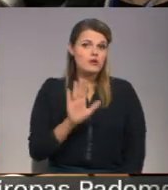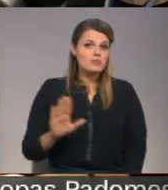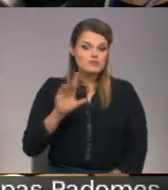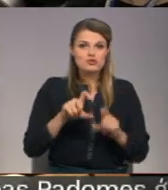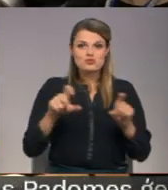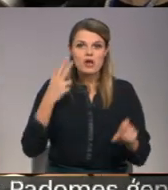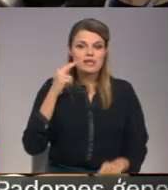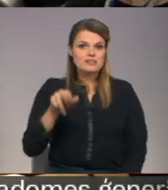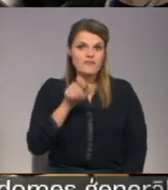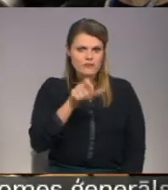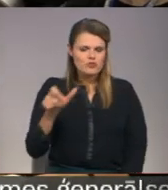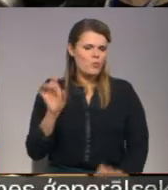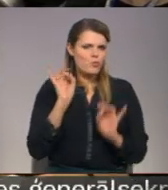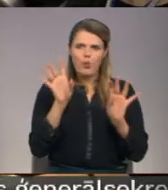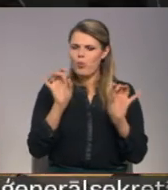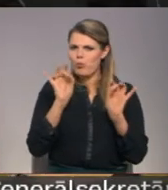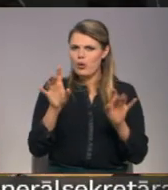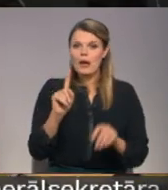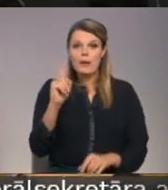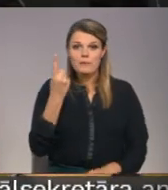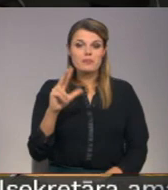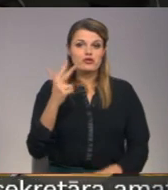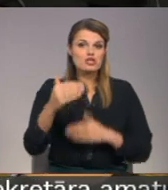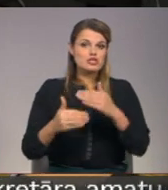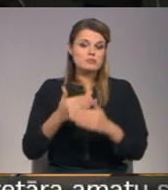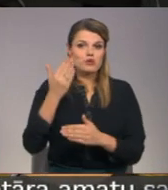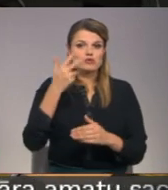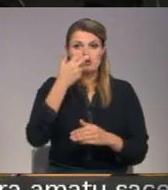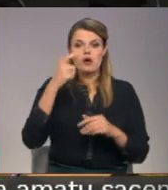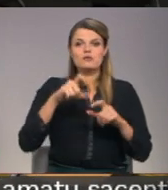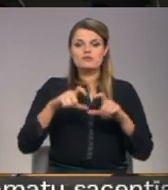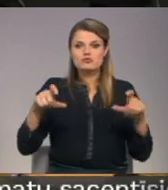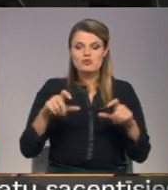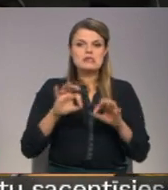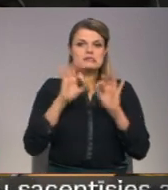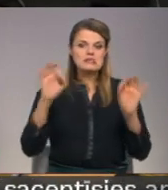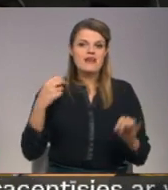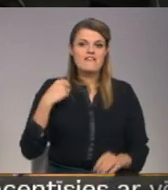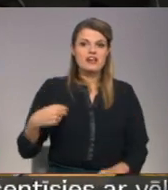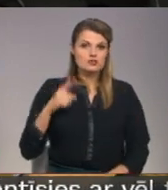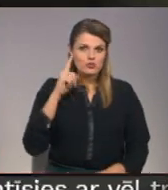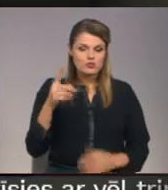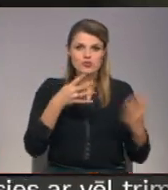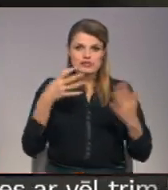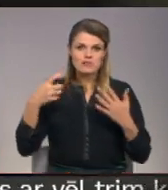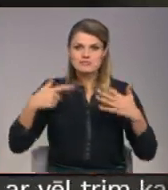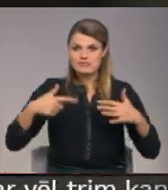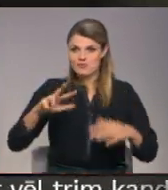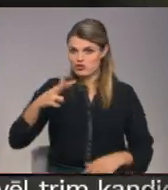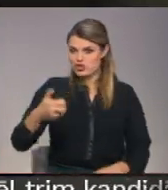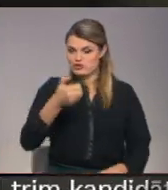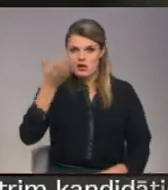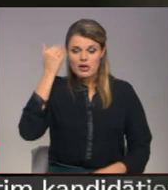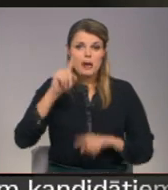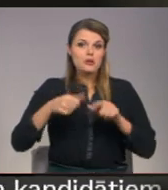skolas senioriem ir ļoti populārs. Pirmā trešās paudzes universitāte darbu sāk Francijā 1973. Gadā, pēc